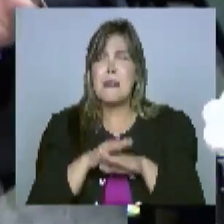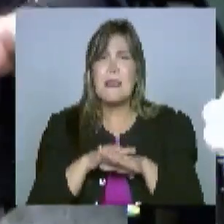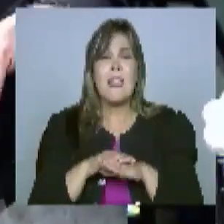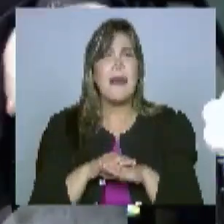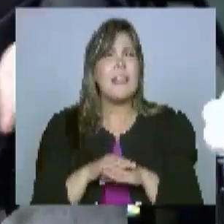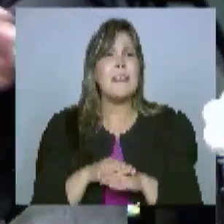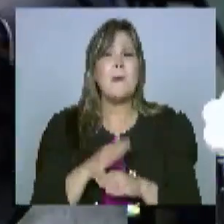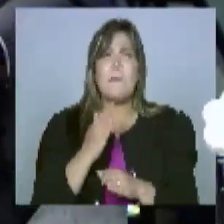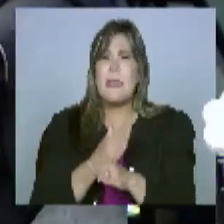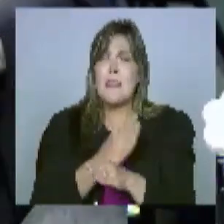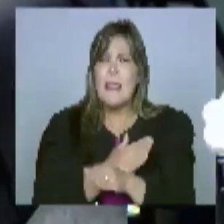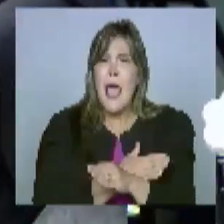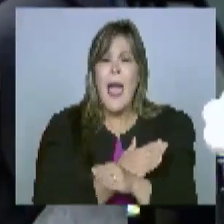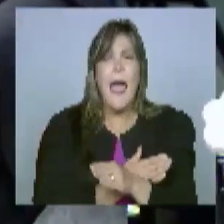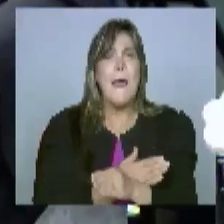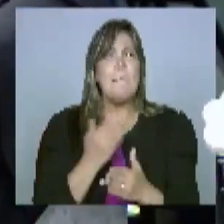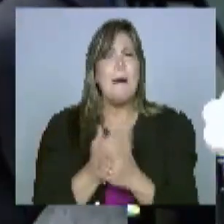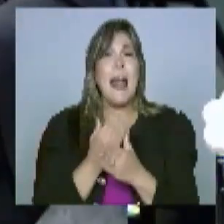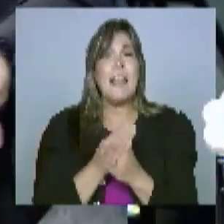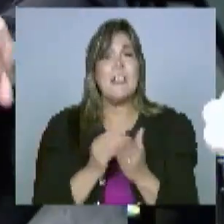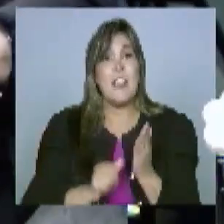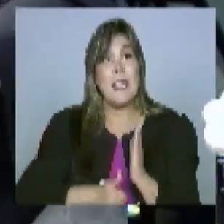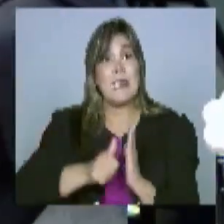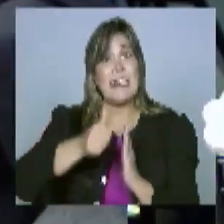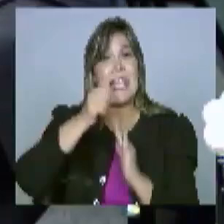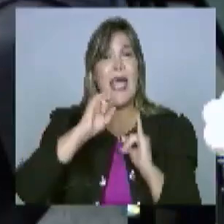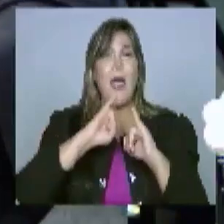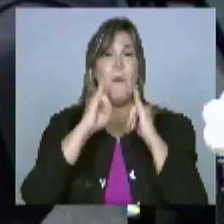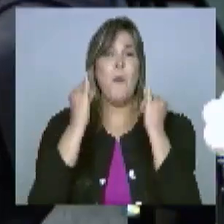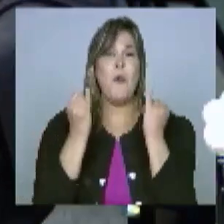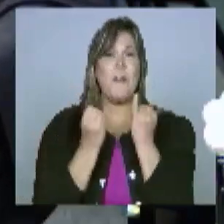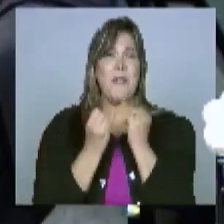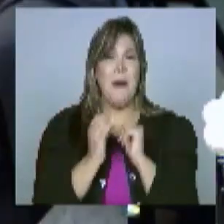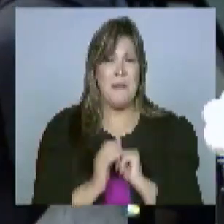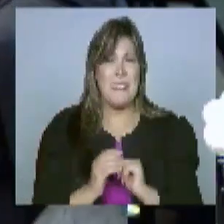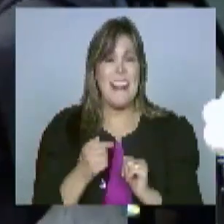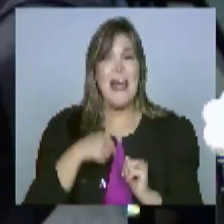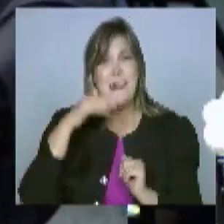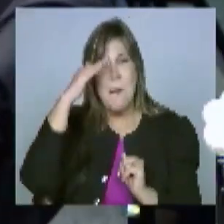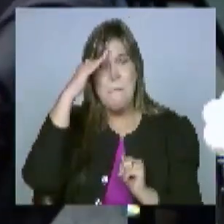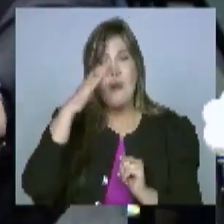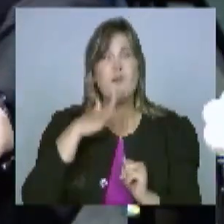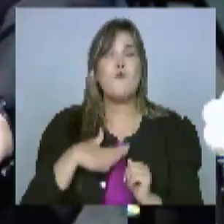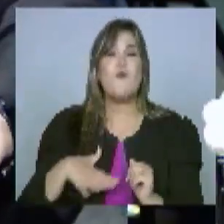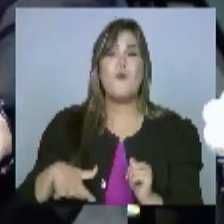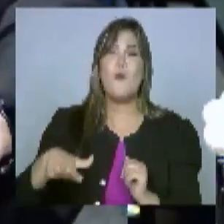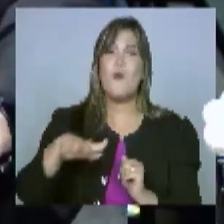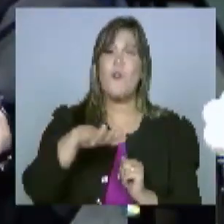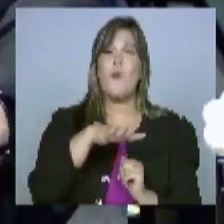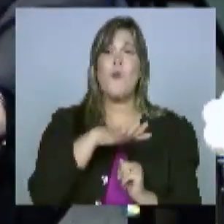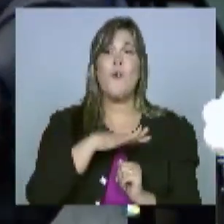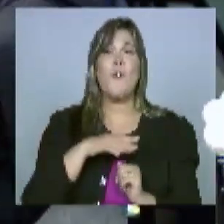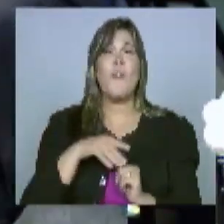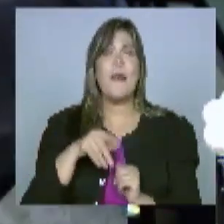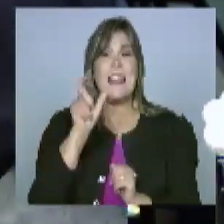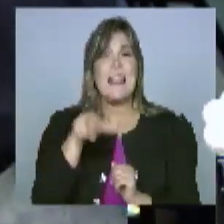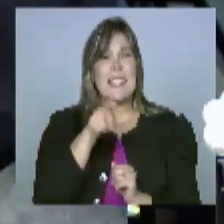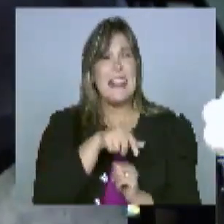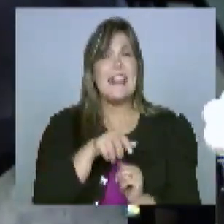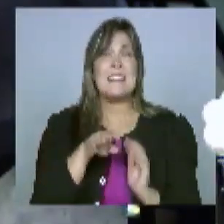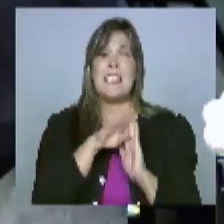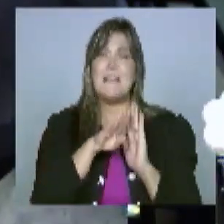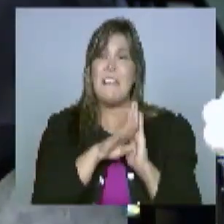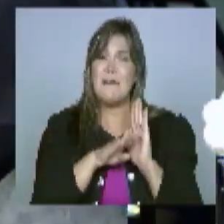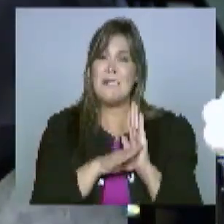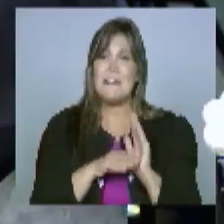لانجاح المؤتمر بكل مفرداته فانا بشكر القائمين على التنظيم الحقيقه